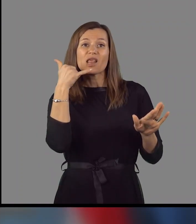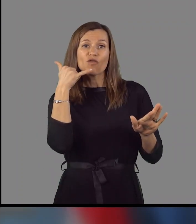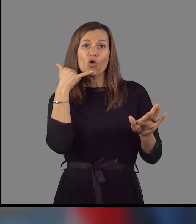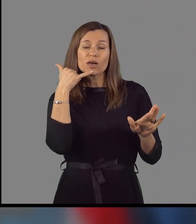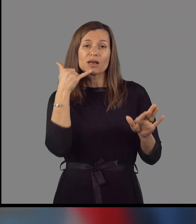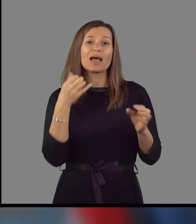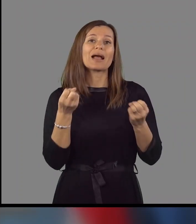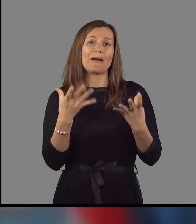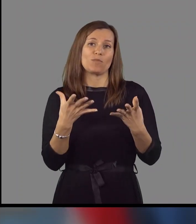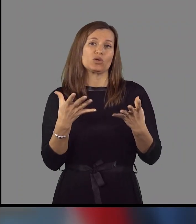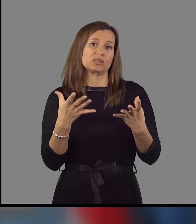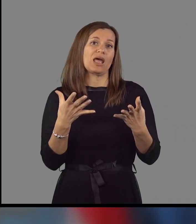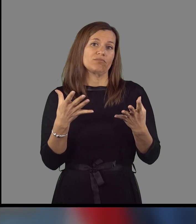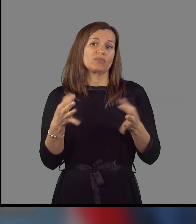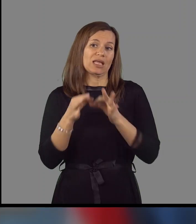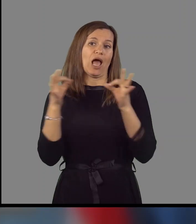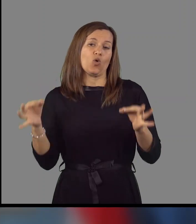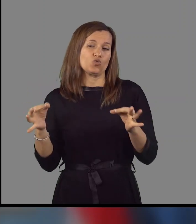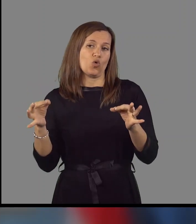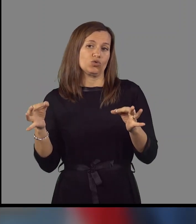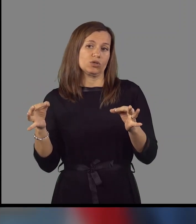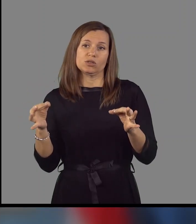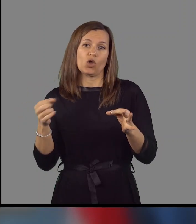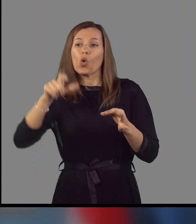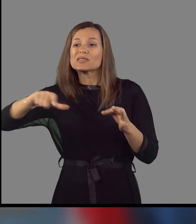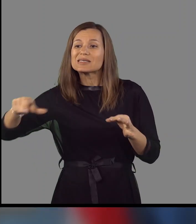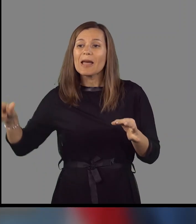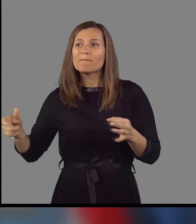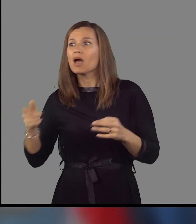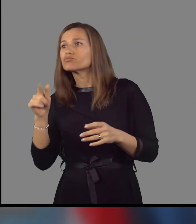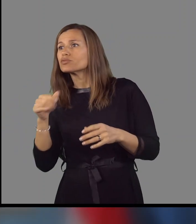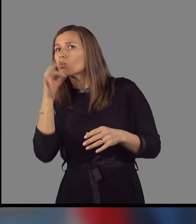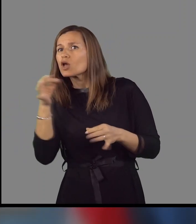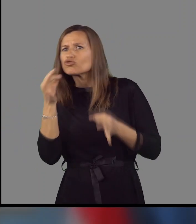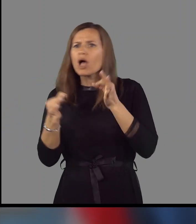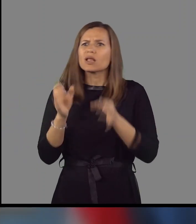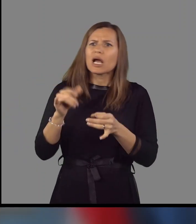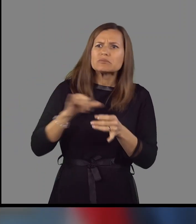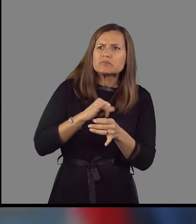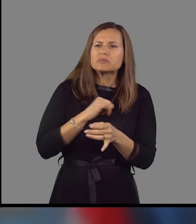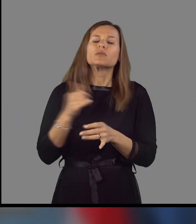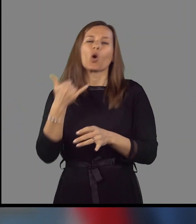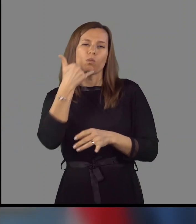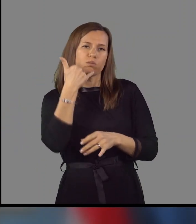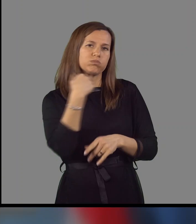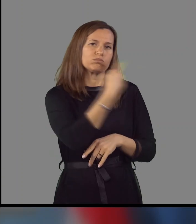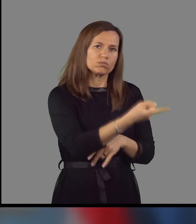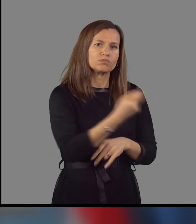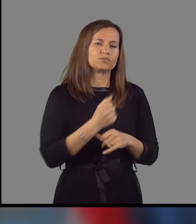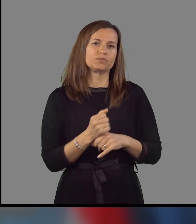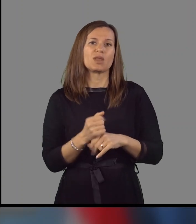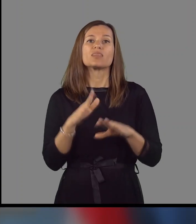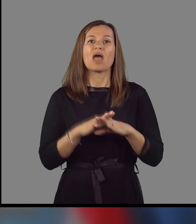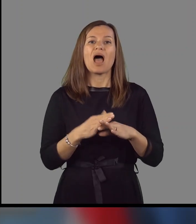smo telefon, na katerega se laična javnost preko celega dne z vprašanji obrača na nas.